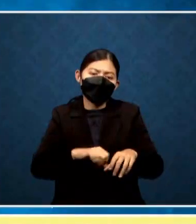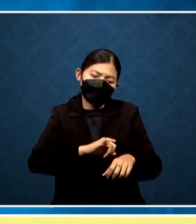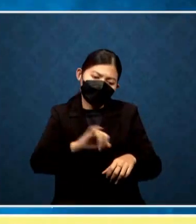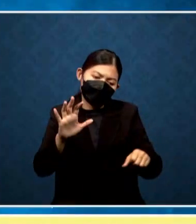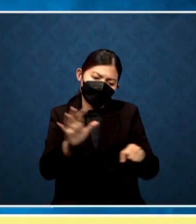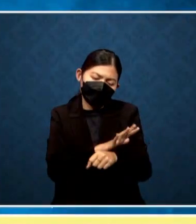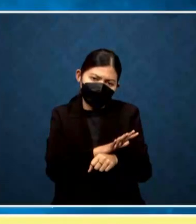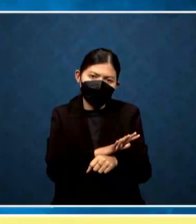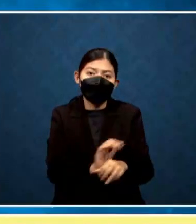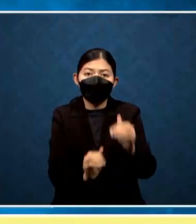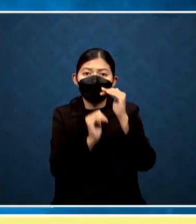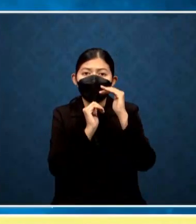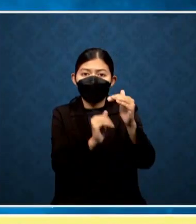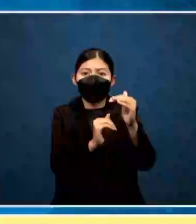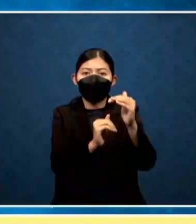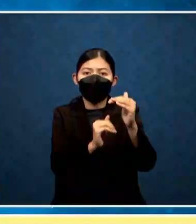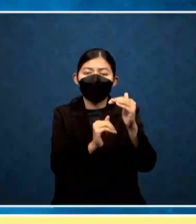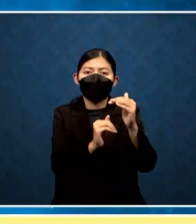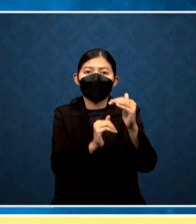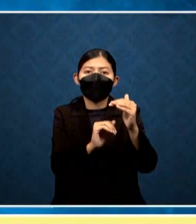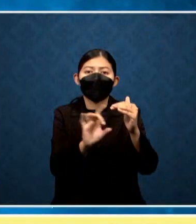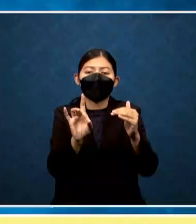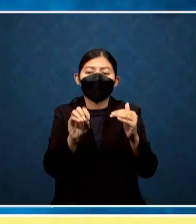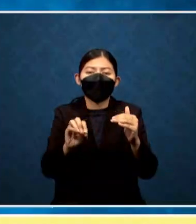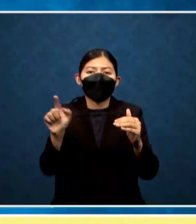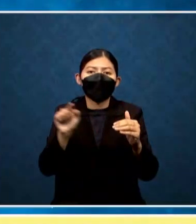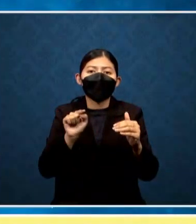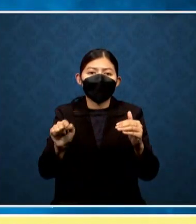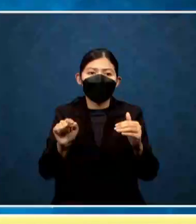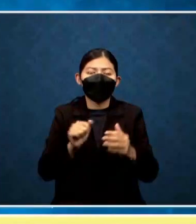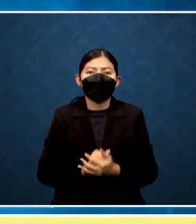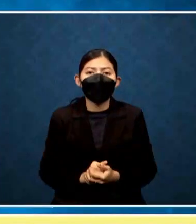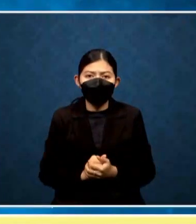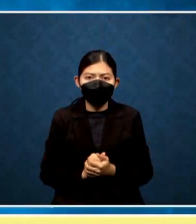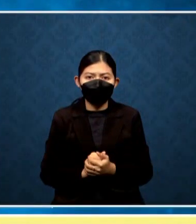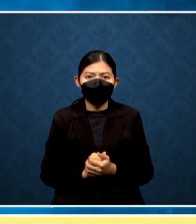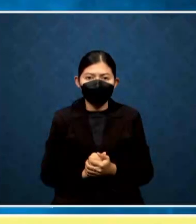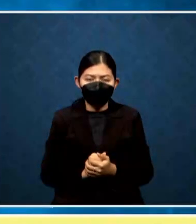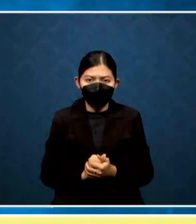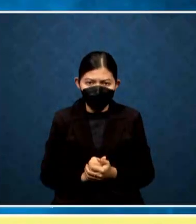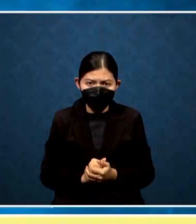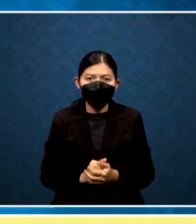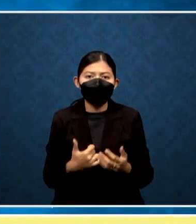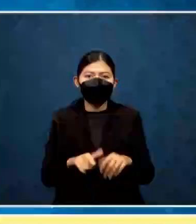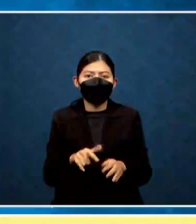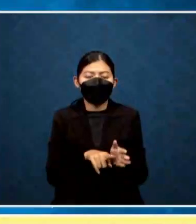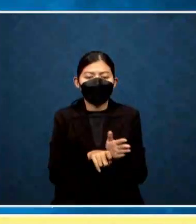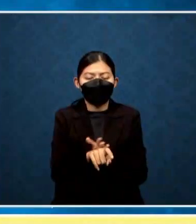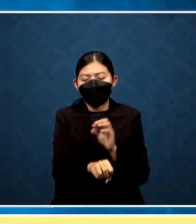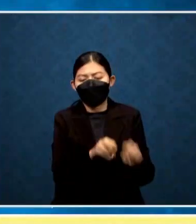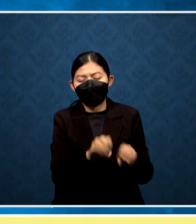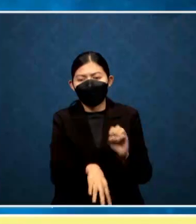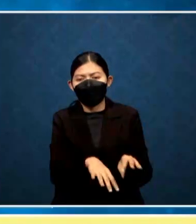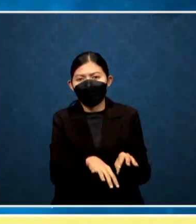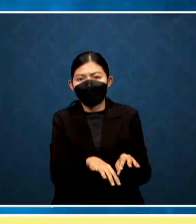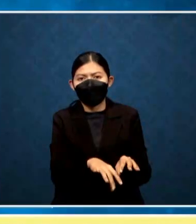ตามหวชาการuding ตัวชีวตรไว้ที่80%องคกรปกครถูทีน ไม่มขั bridgerตเชื้า ต